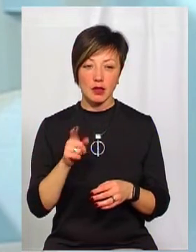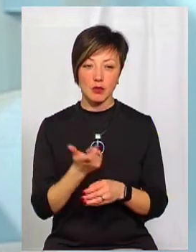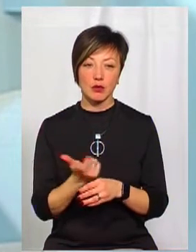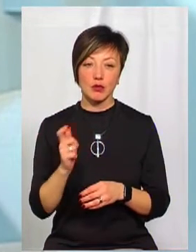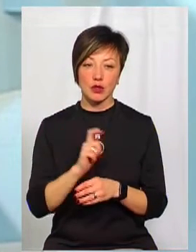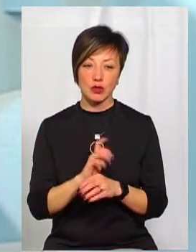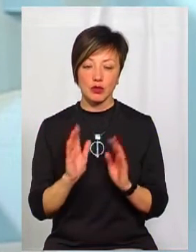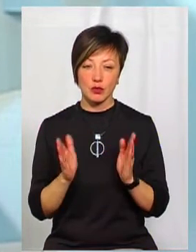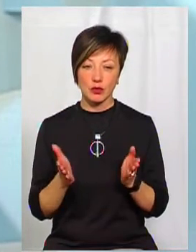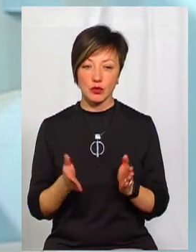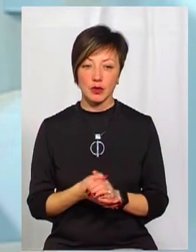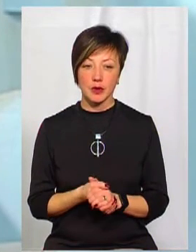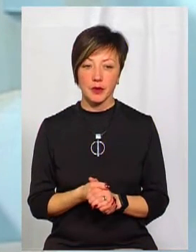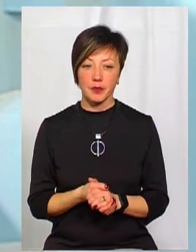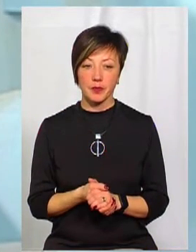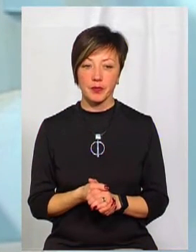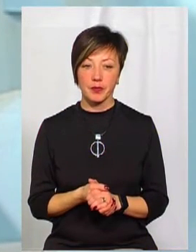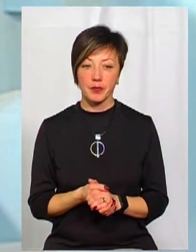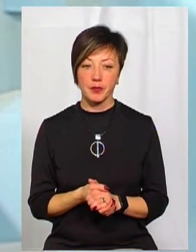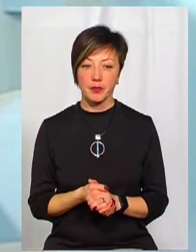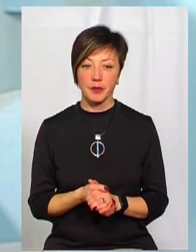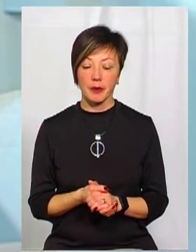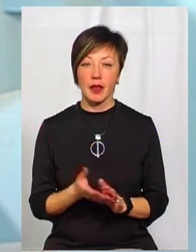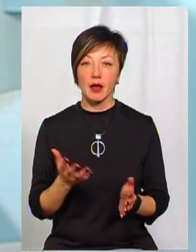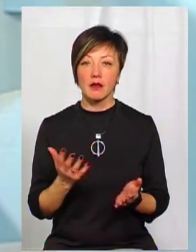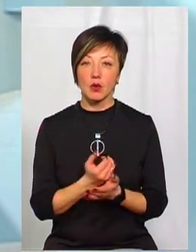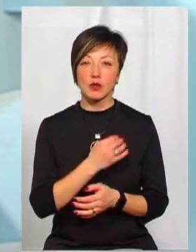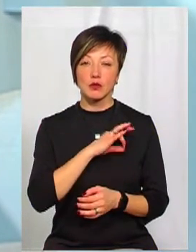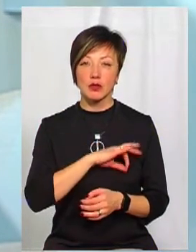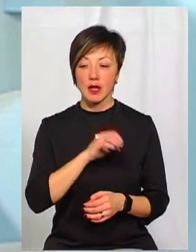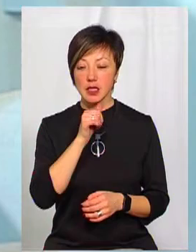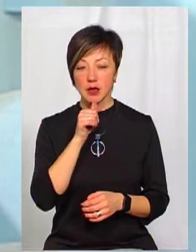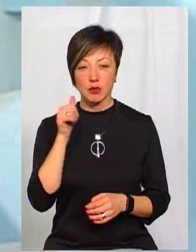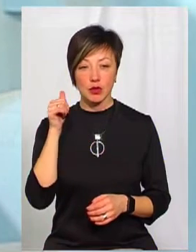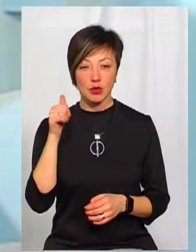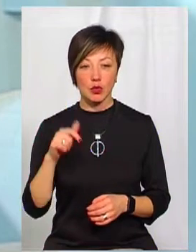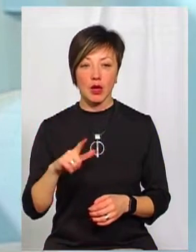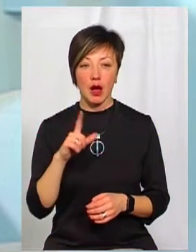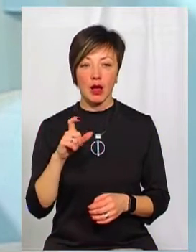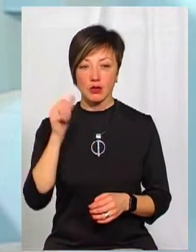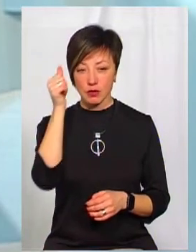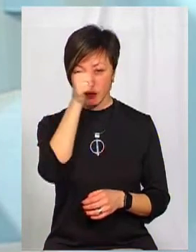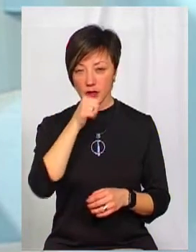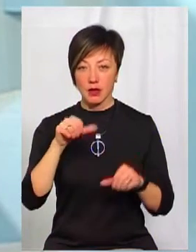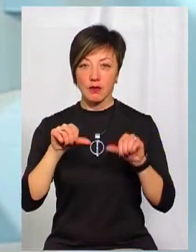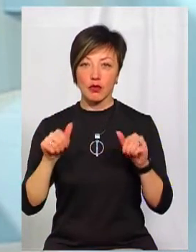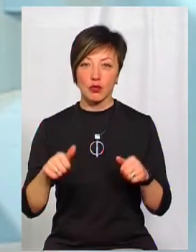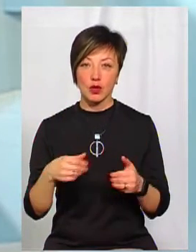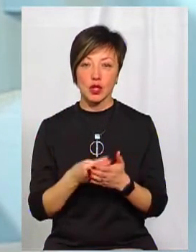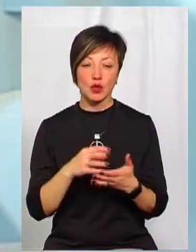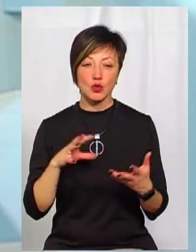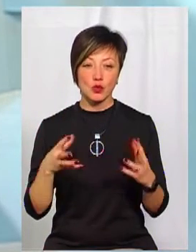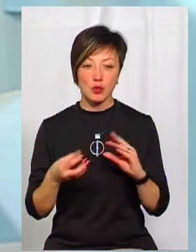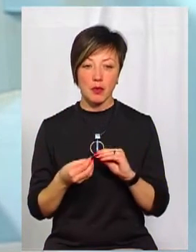буде набагато більше. Тобто, виходячи з споживання за минулий газовий рік, і формується